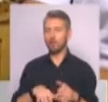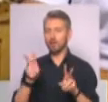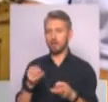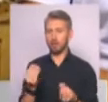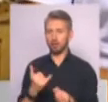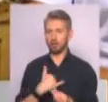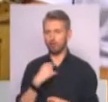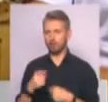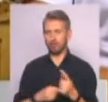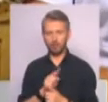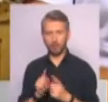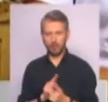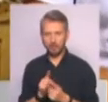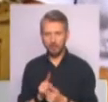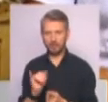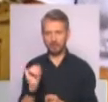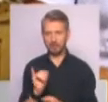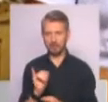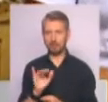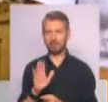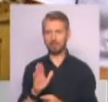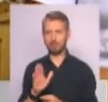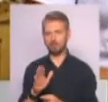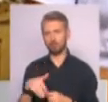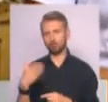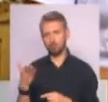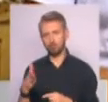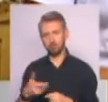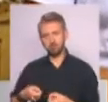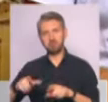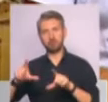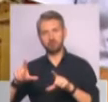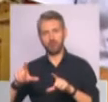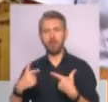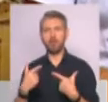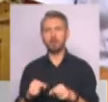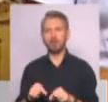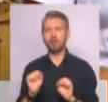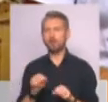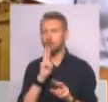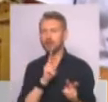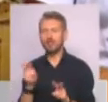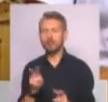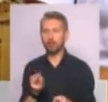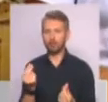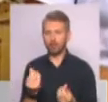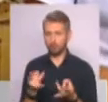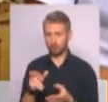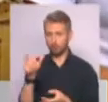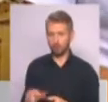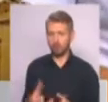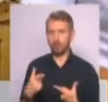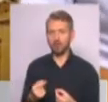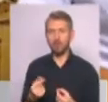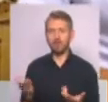нас постійно змінюються і в сторону збільшення. Де можливо за ними відслідковувати от пересічному громадянину?